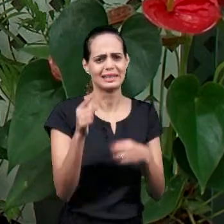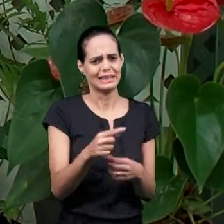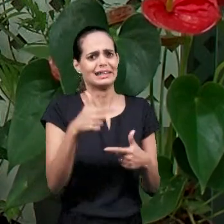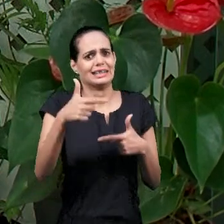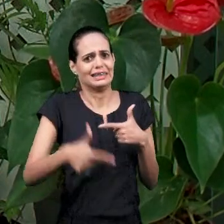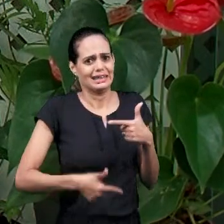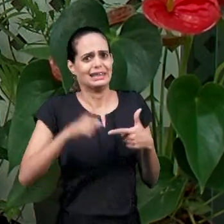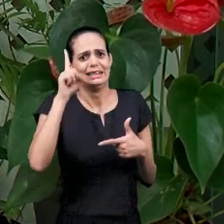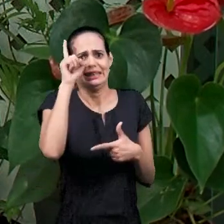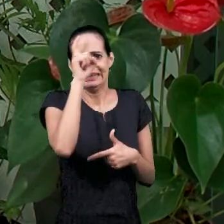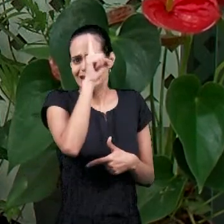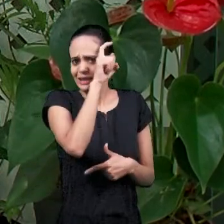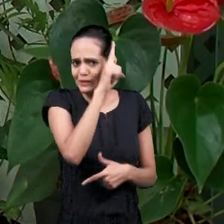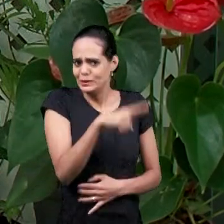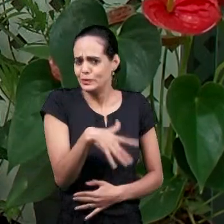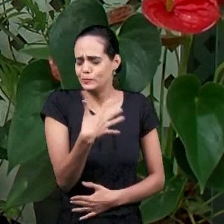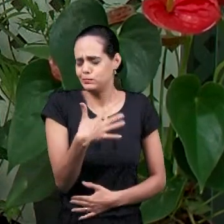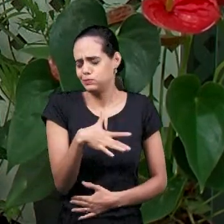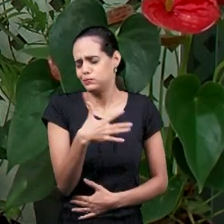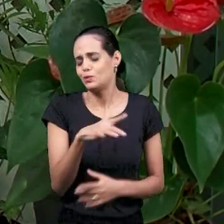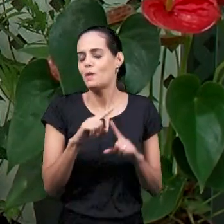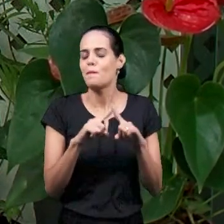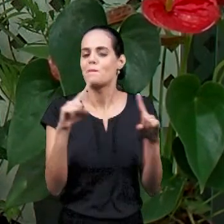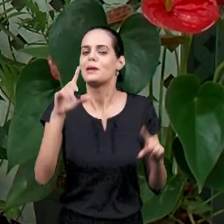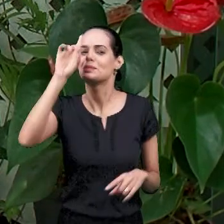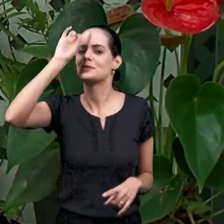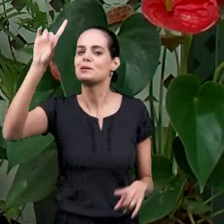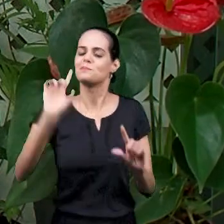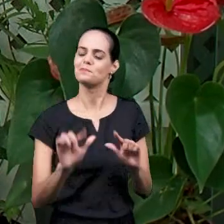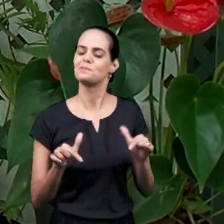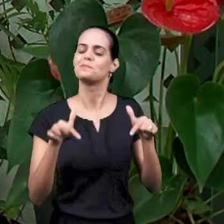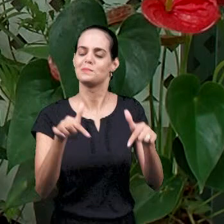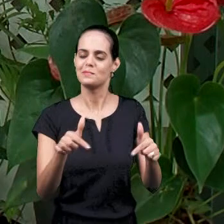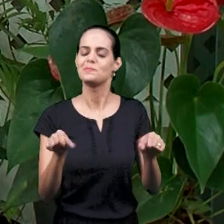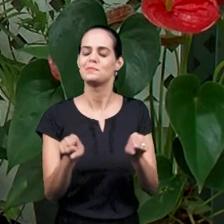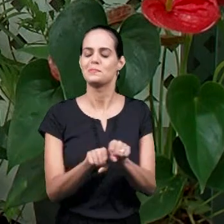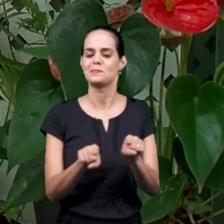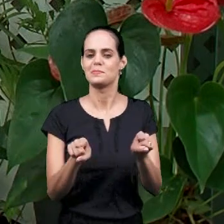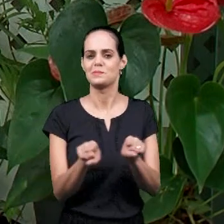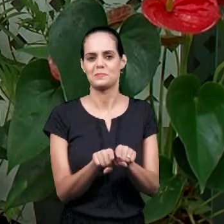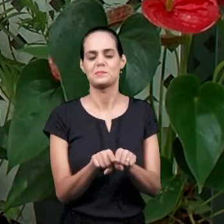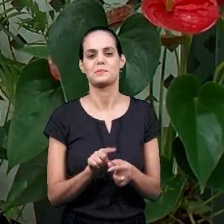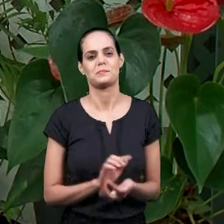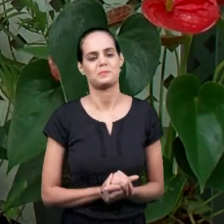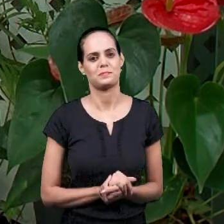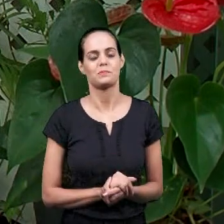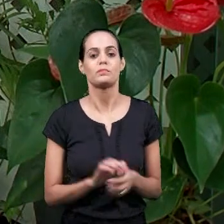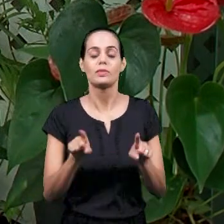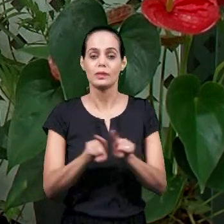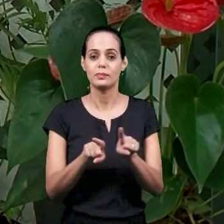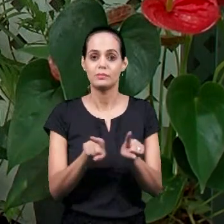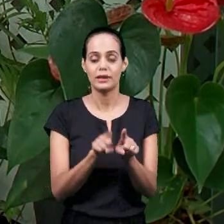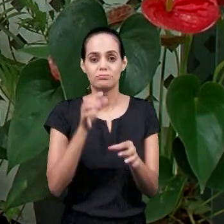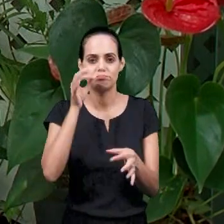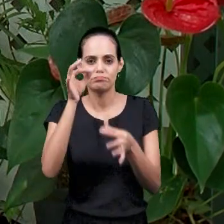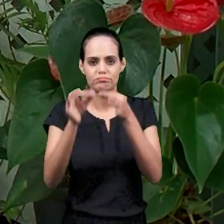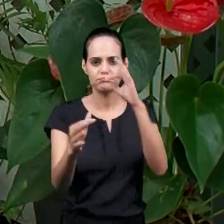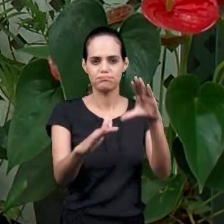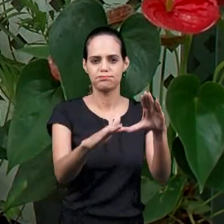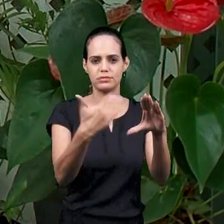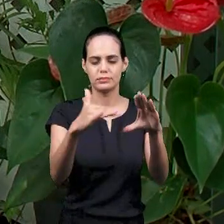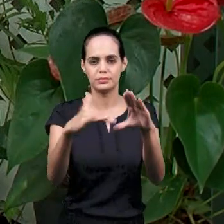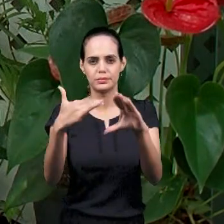note négative pour les autres pays, mais nous voyons donc tous les pays sont en